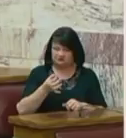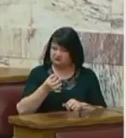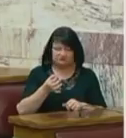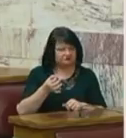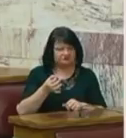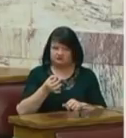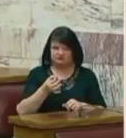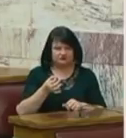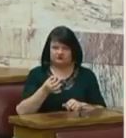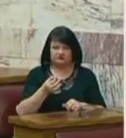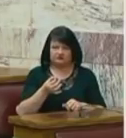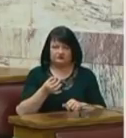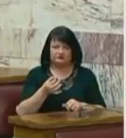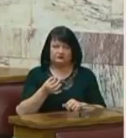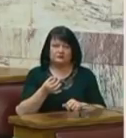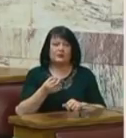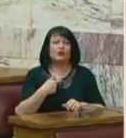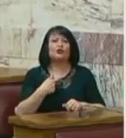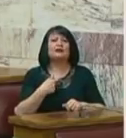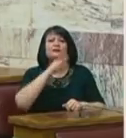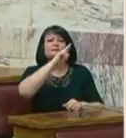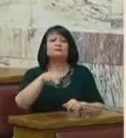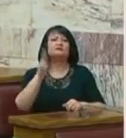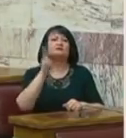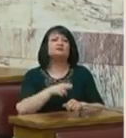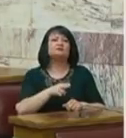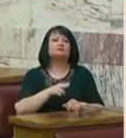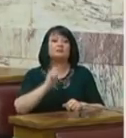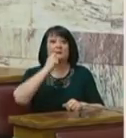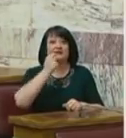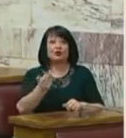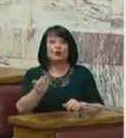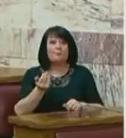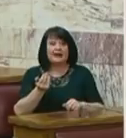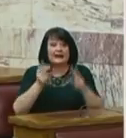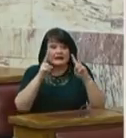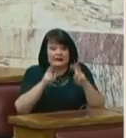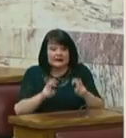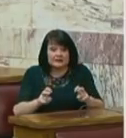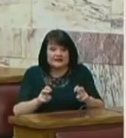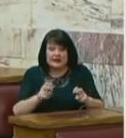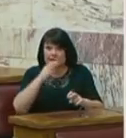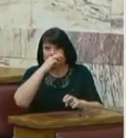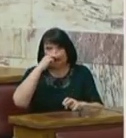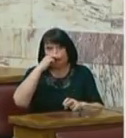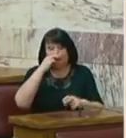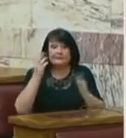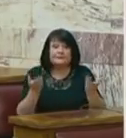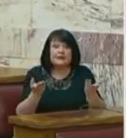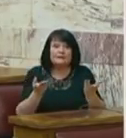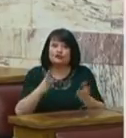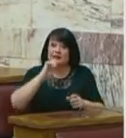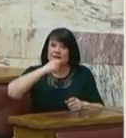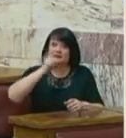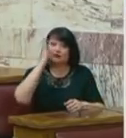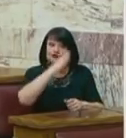οι εγκλήσεις μας κατά των εισαγγελικών λειτουργών. Αυτό είναι μυστικό της προδικασίας. Αυτό δεν είναι δικογραφία. Αυτό σιωπηρά θα